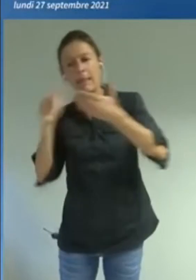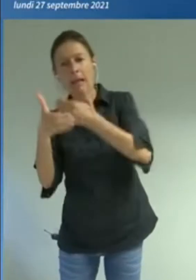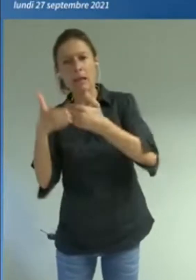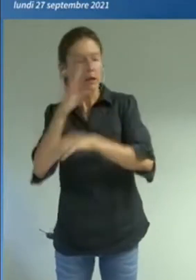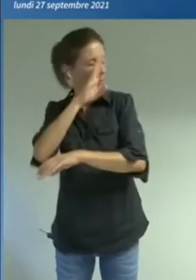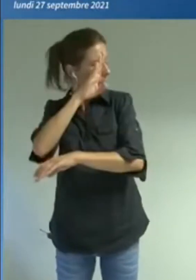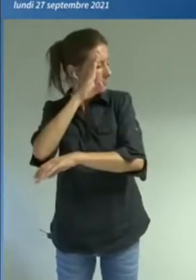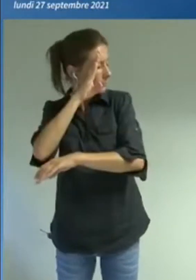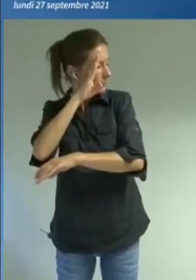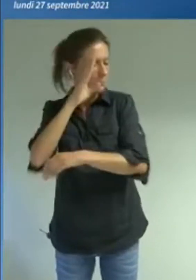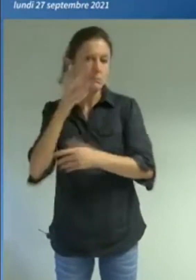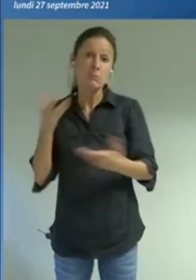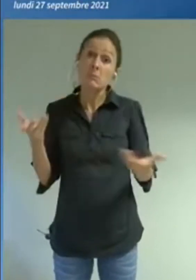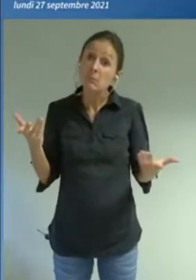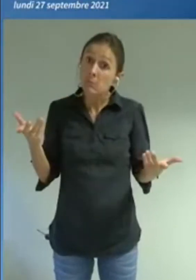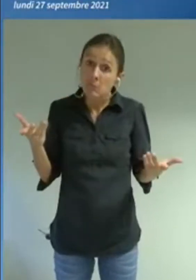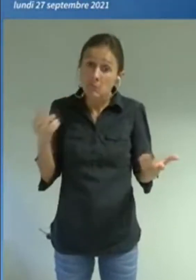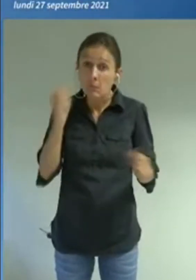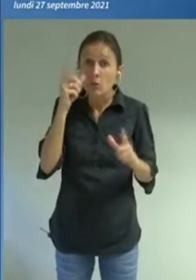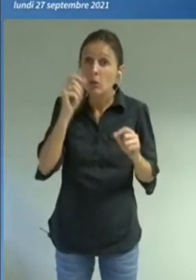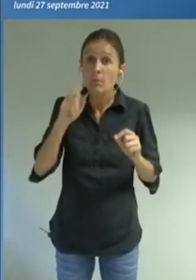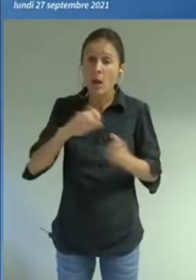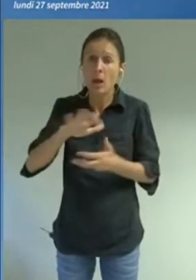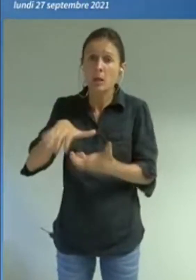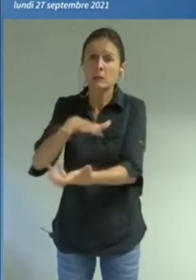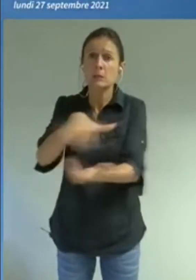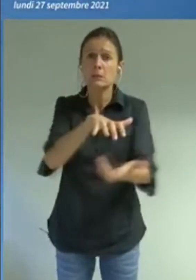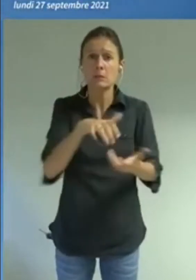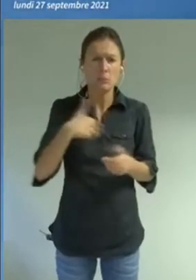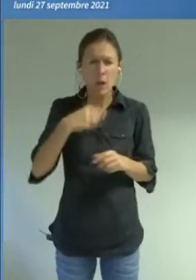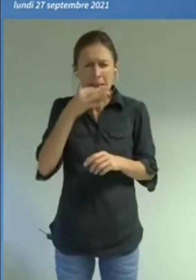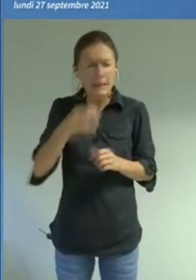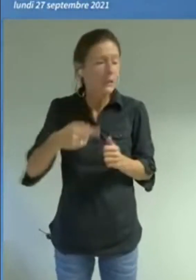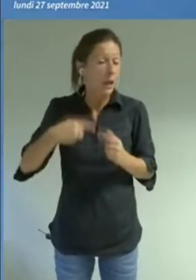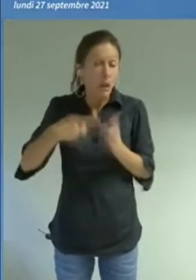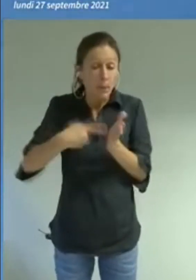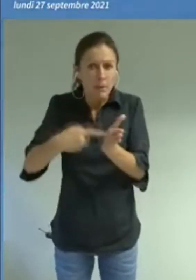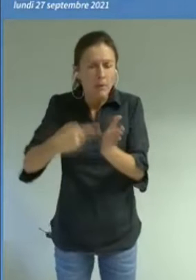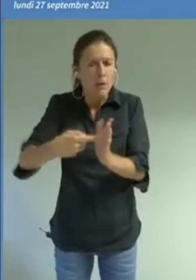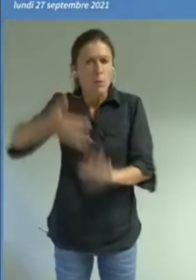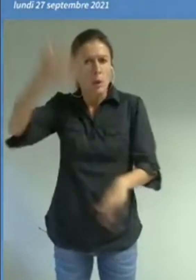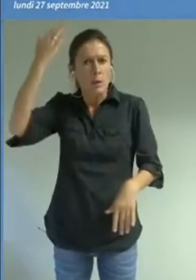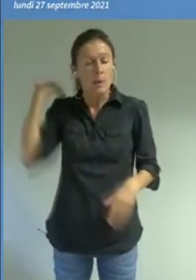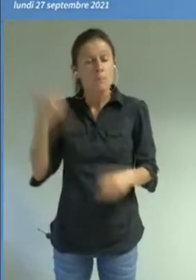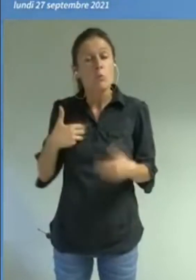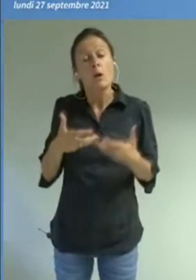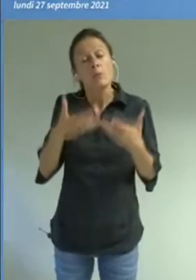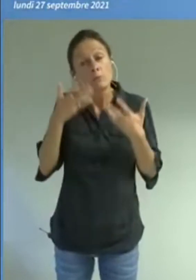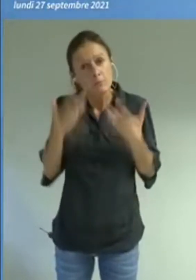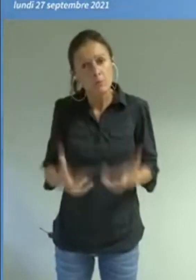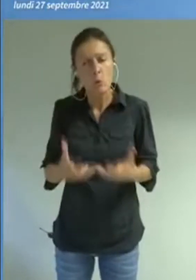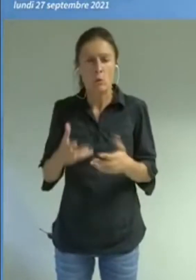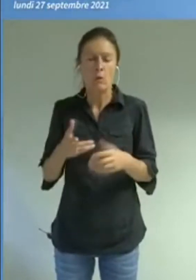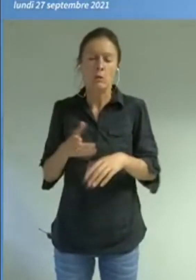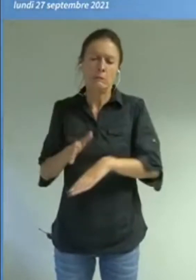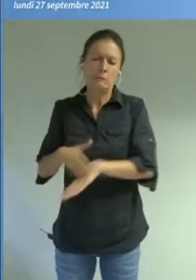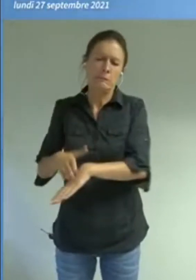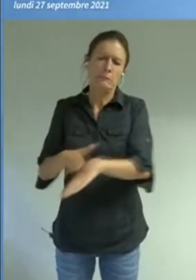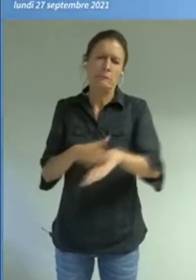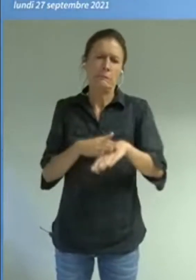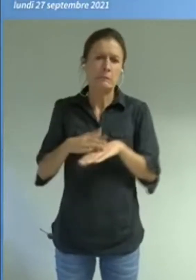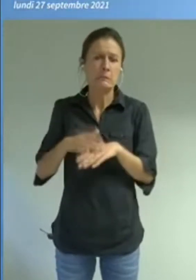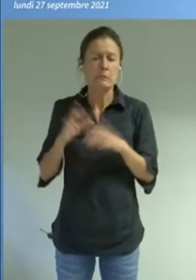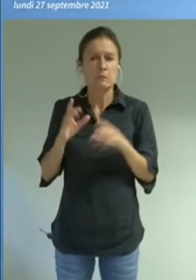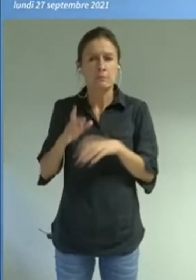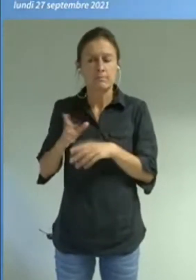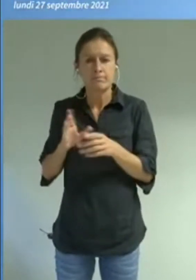longtemps. Et donc, je souhaiterais, moi, que le volet prévention soit pris en compte dans le quartier du Lys Rouge, qui en a